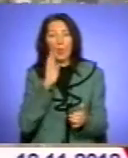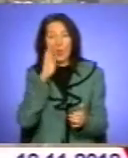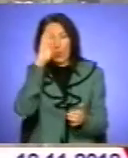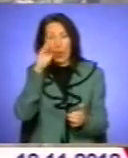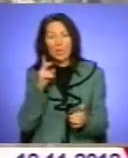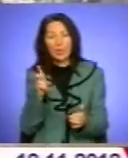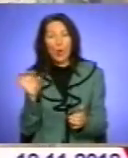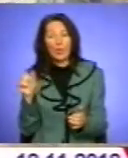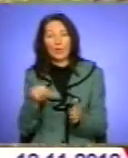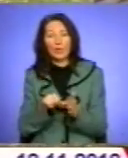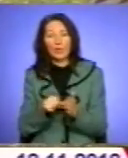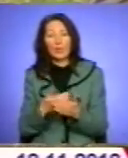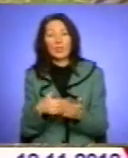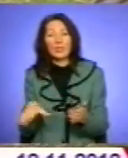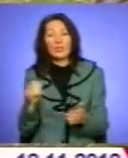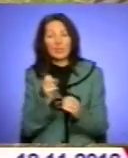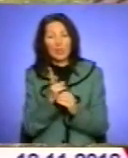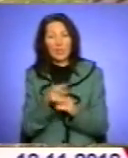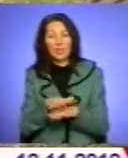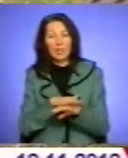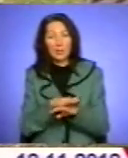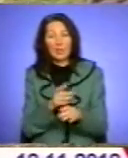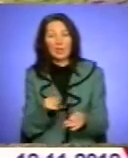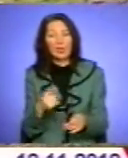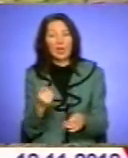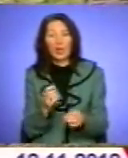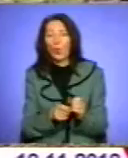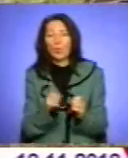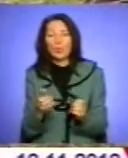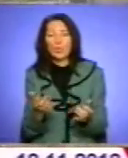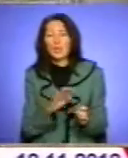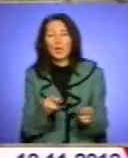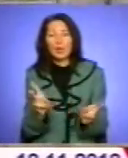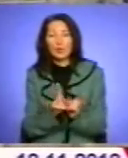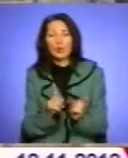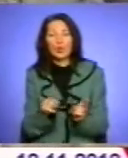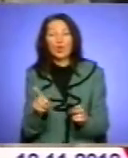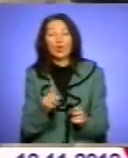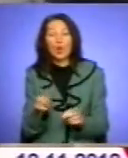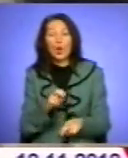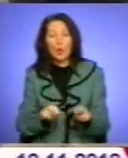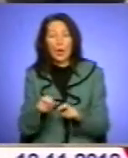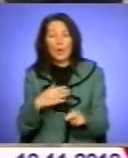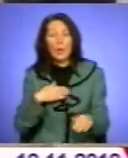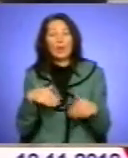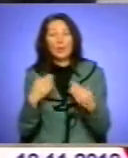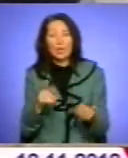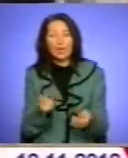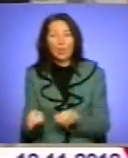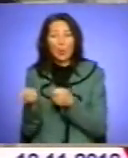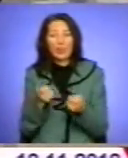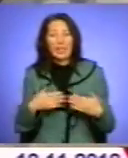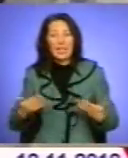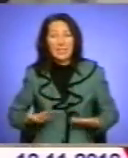відвідав майже усі 12 ярмарків. Та на жодному ще не зустрів те, що шукає. У мене пропозиція, щоб привозили живу